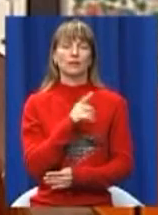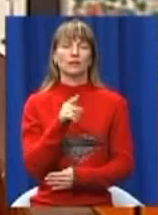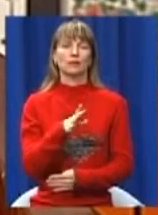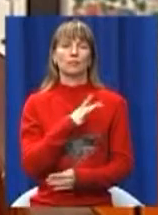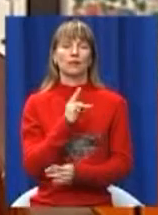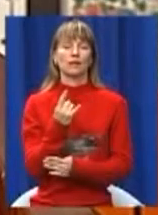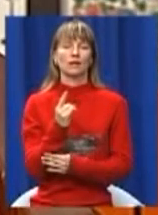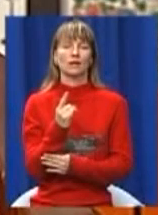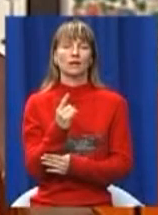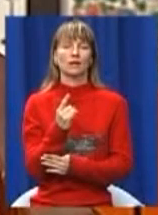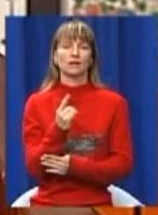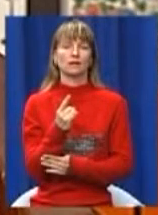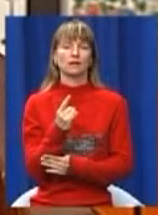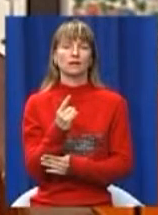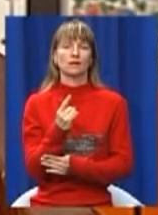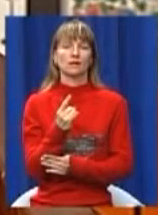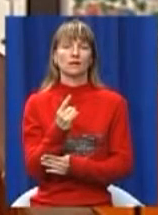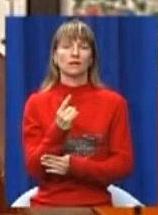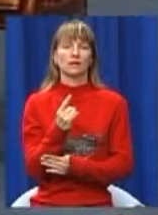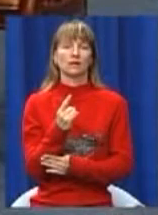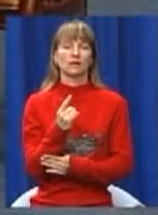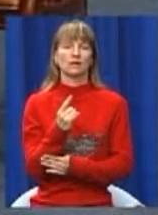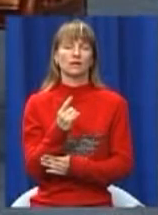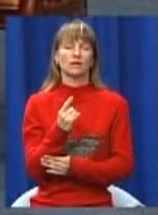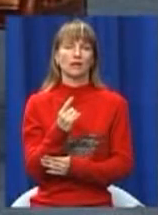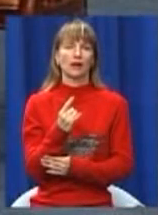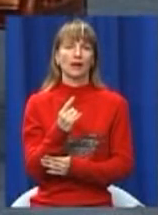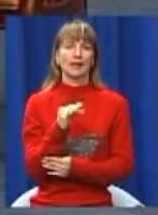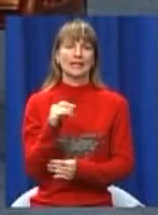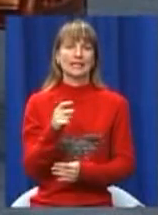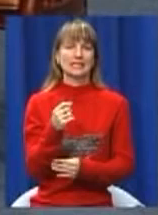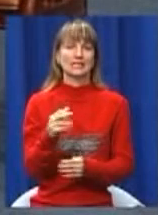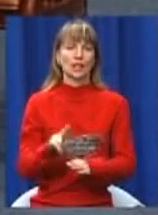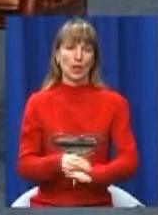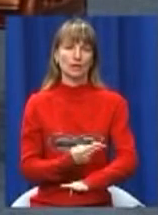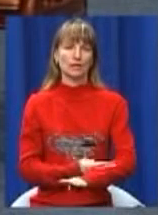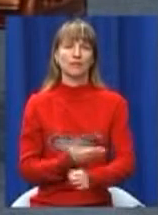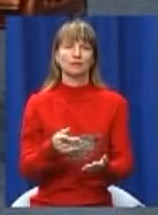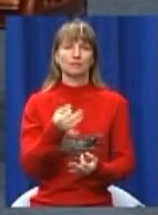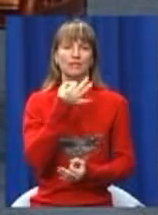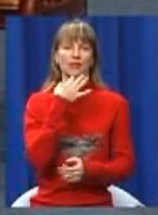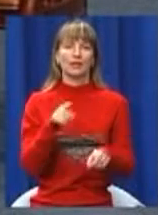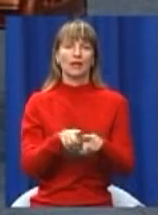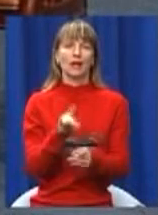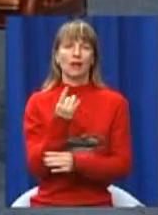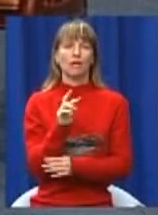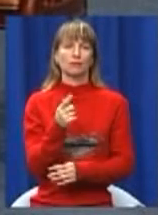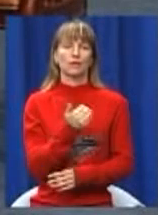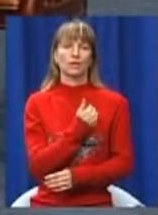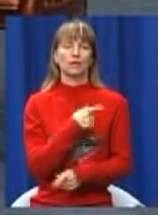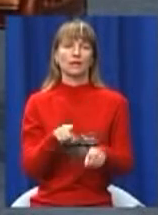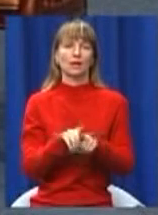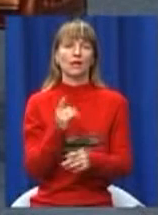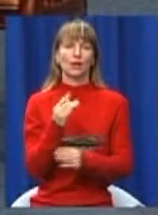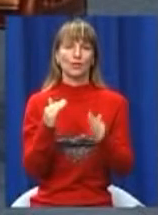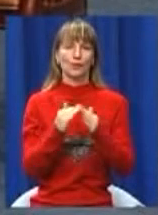були ляльки з носків. З шкарпеток, так? І як тобі? Сподобались такі ляльки? Хотіла б собі таких ляльок